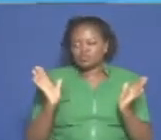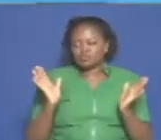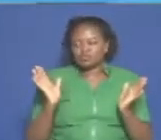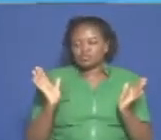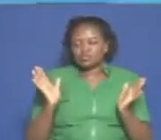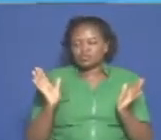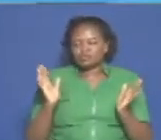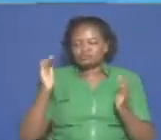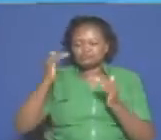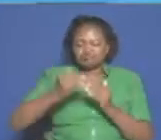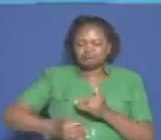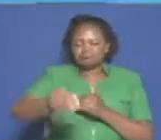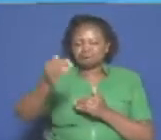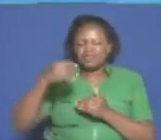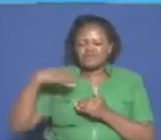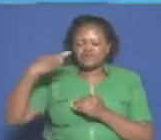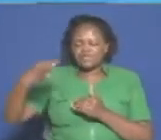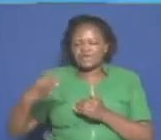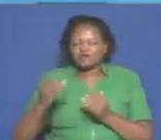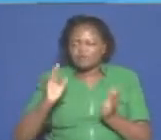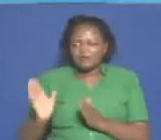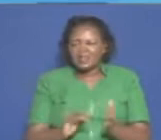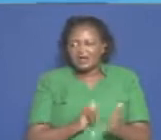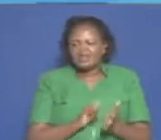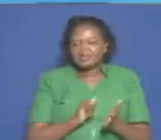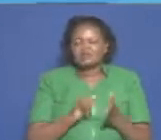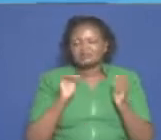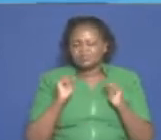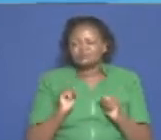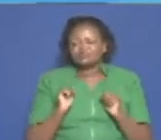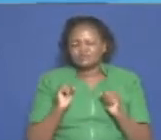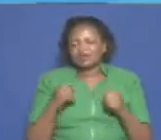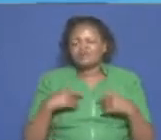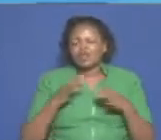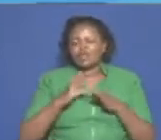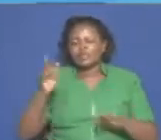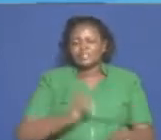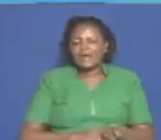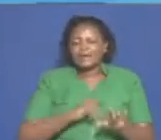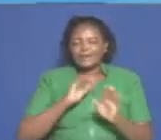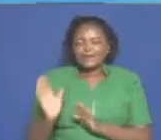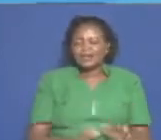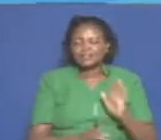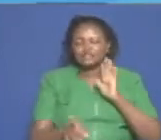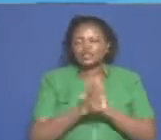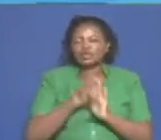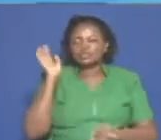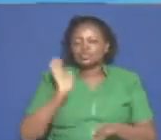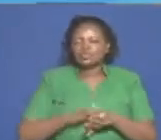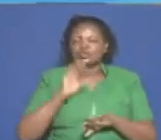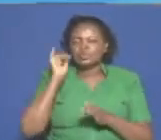tukielekea mbele ama tuseme kwa mpango ambao utakuwa unachukua muda, long term plan, ni sheria nzuri, ni sheria ambayo itakuwa